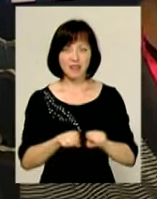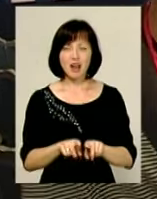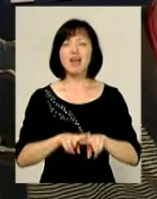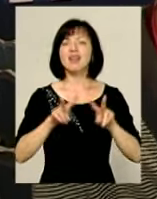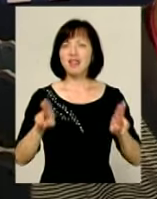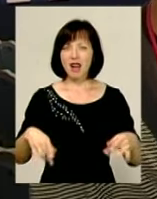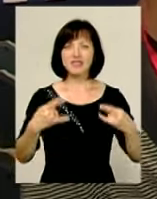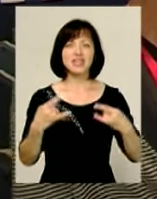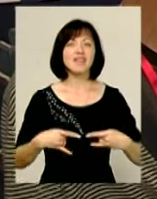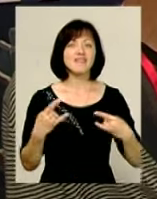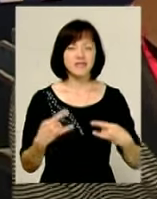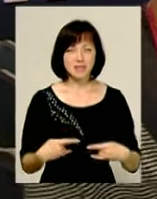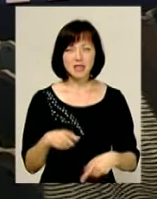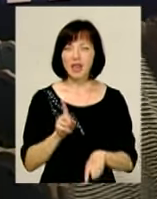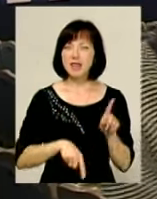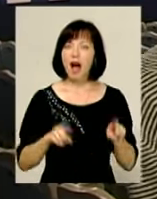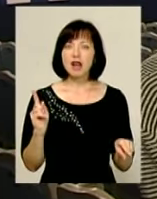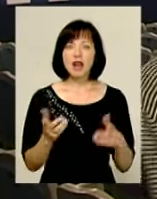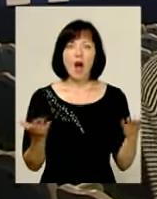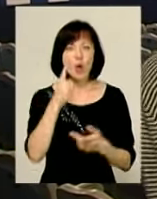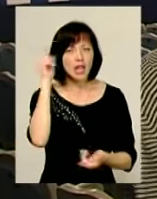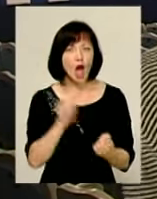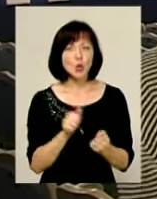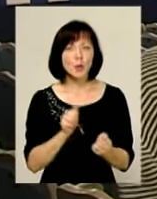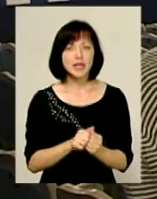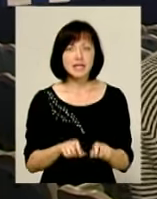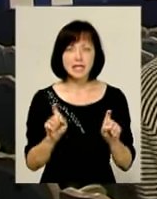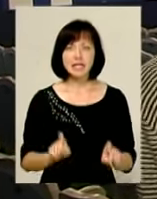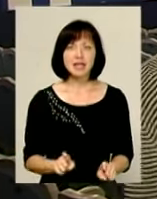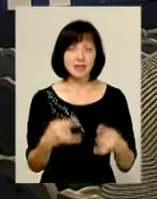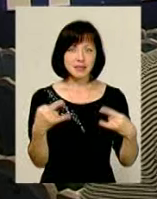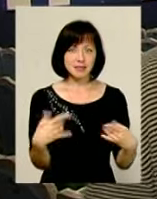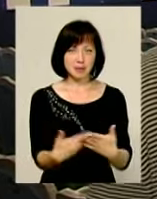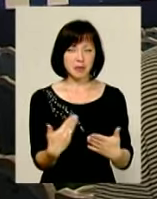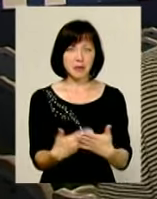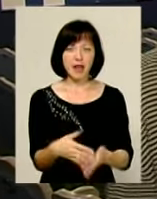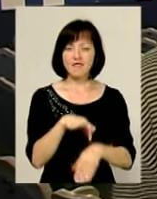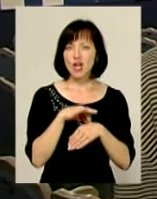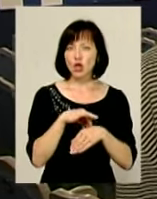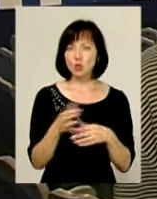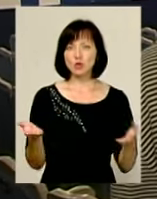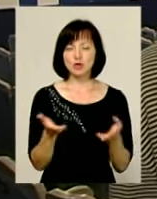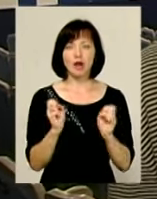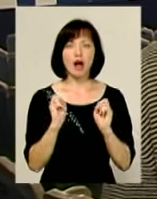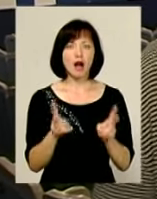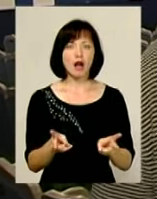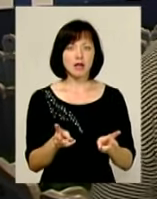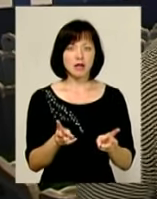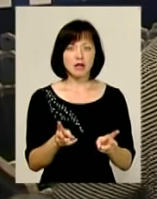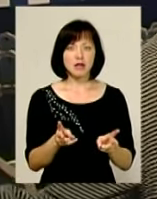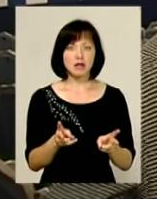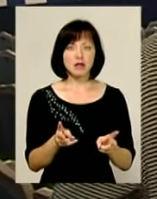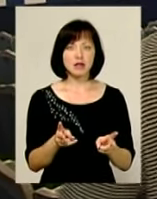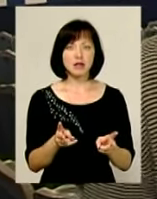так тоже в телевидении. Иногда какой-то тупица сидит в телевидении, ведущая, как и